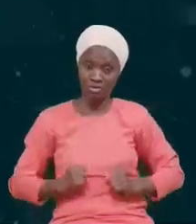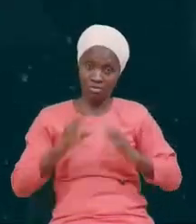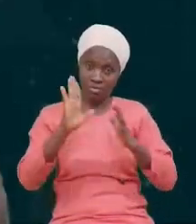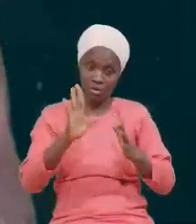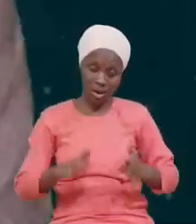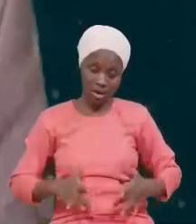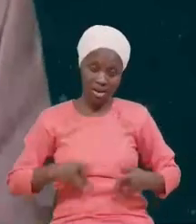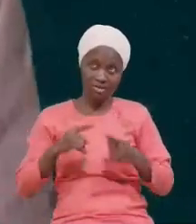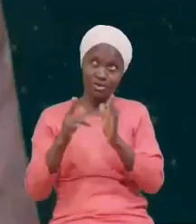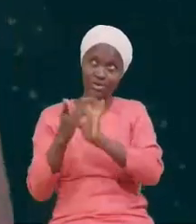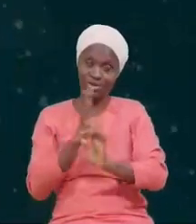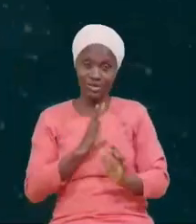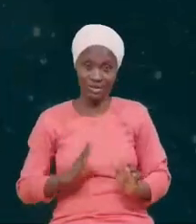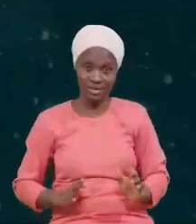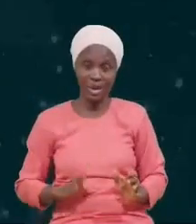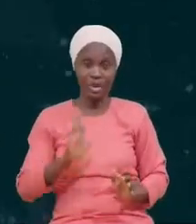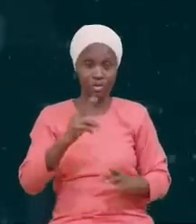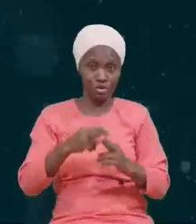coordonnées, tout.